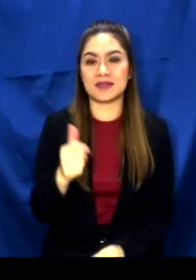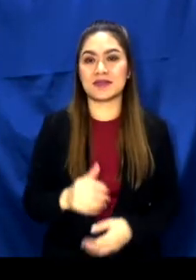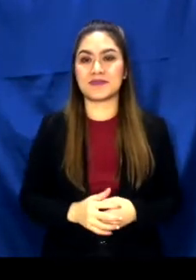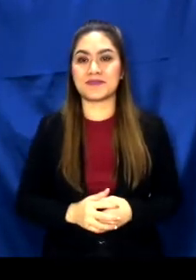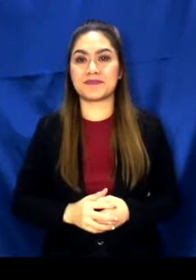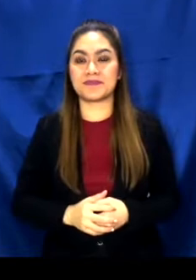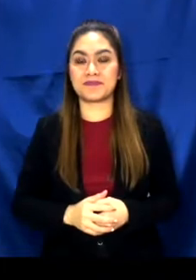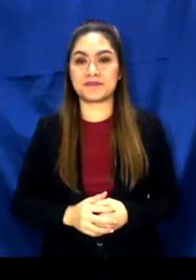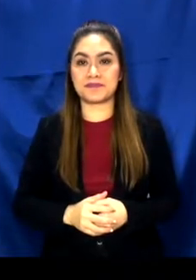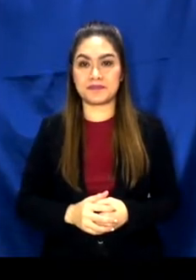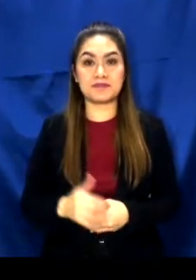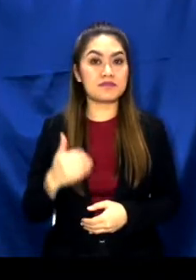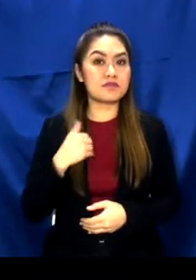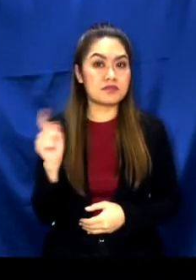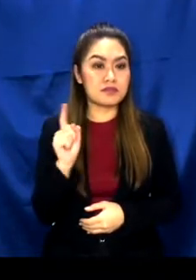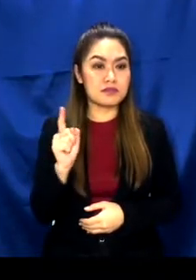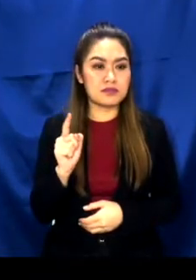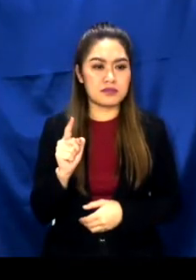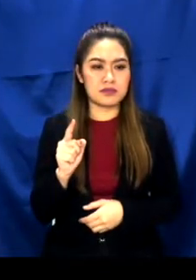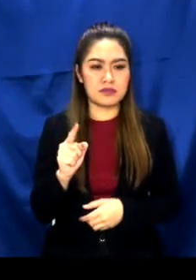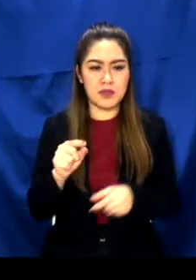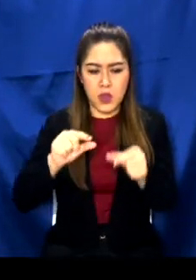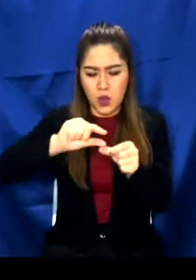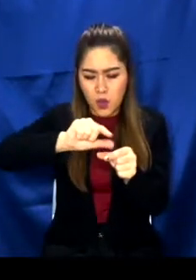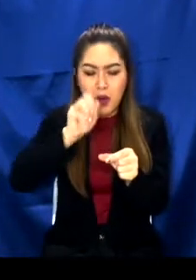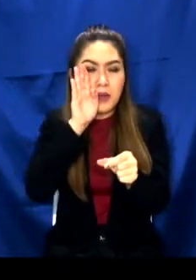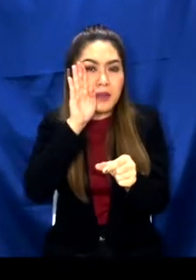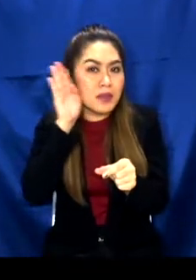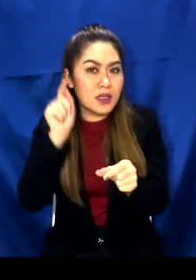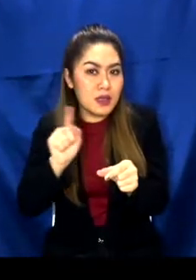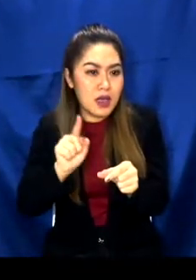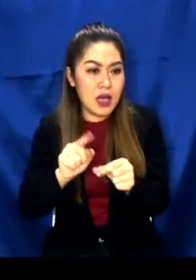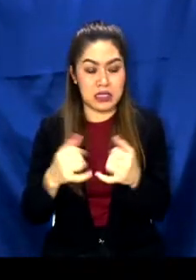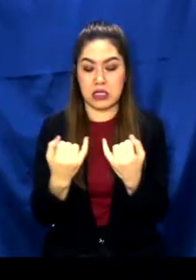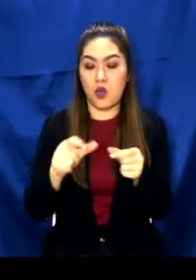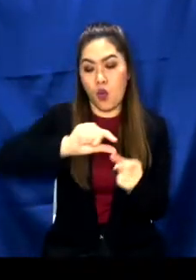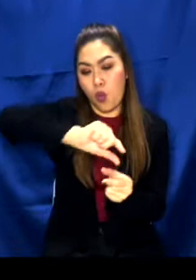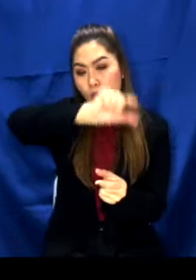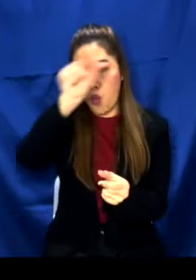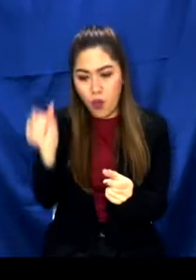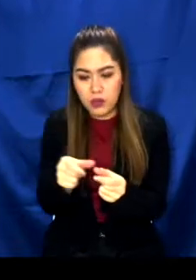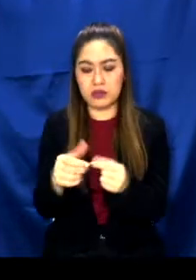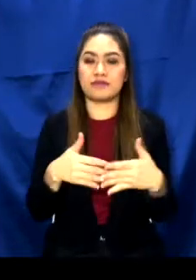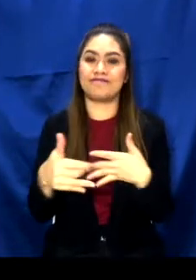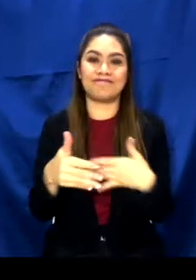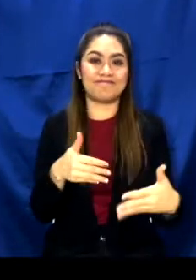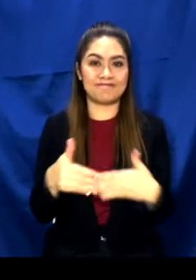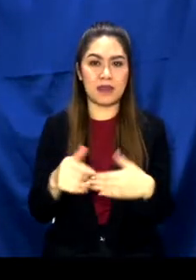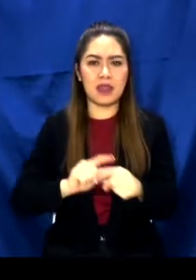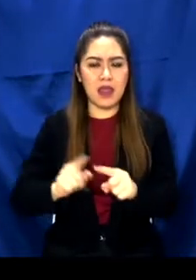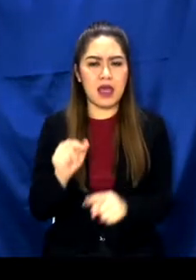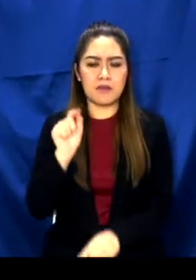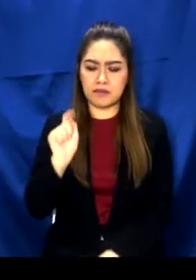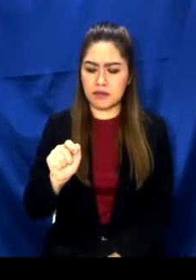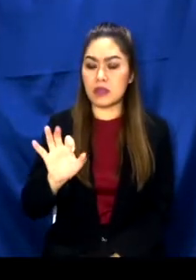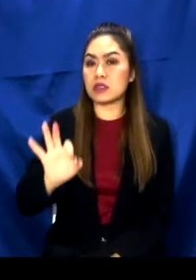และตรงเนี้ยค่ะมันคือการมนของเส้นแต่เนี้ยคือเราเป็นเส้นโค้งอยู่แล้วไม่เป็นไรแต่ว่าเราจะคลิกก็ได้ไ